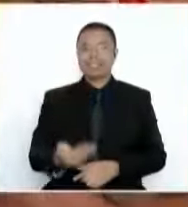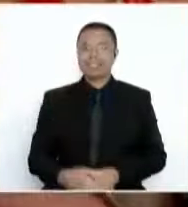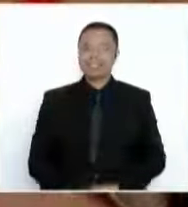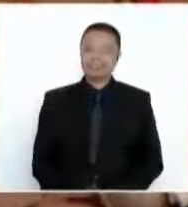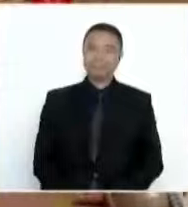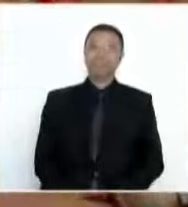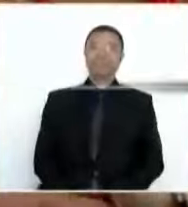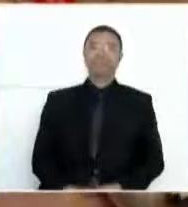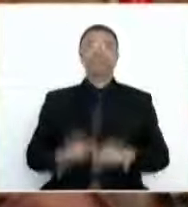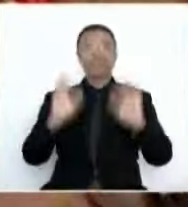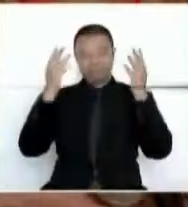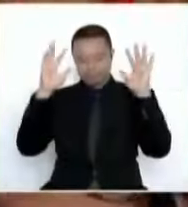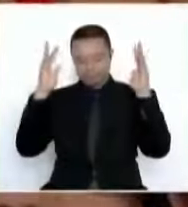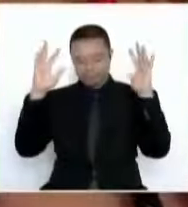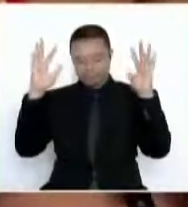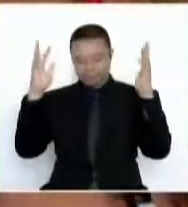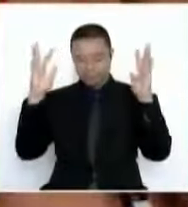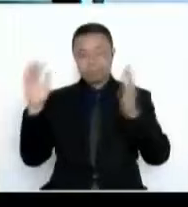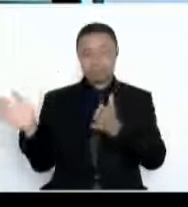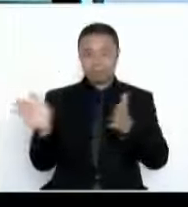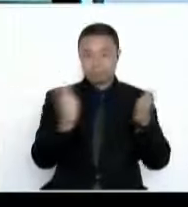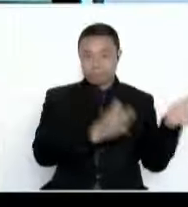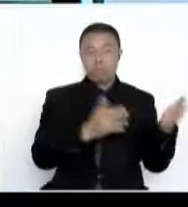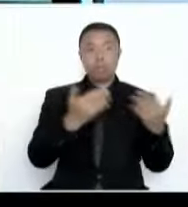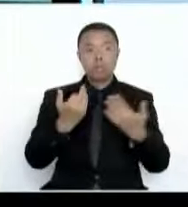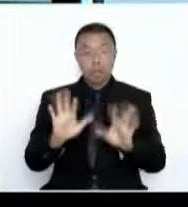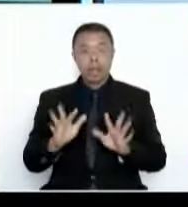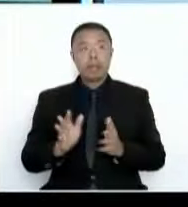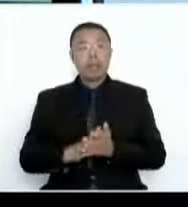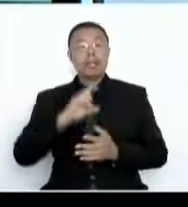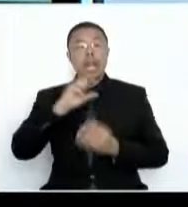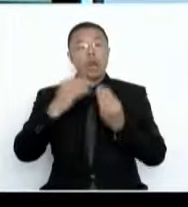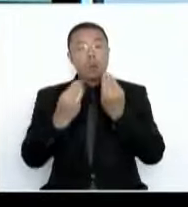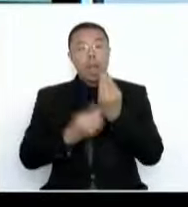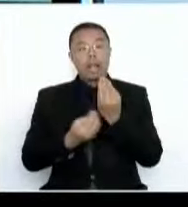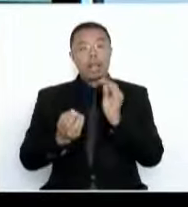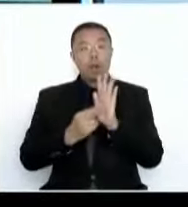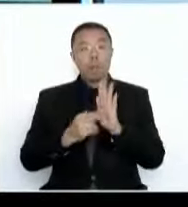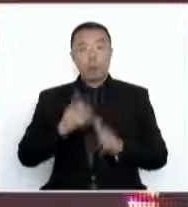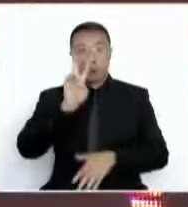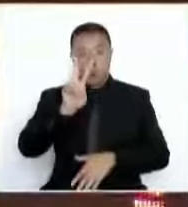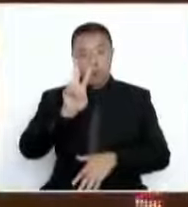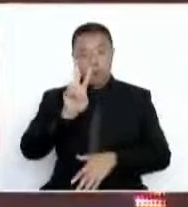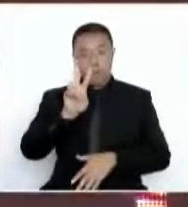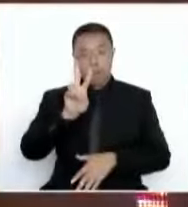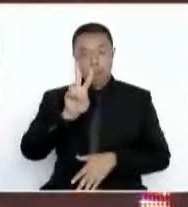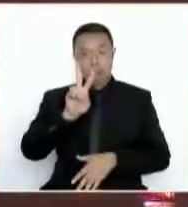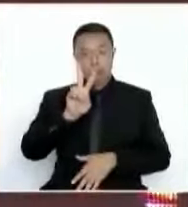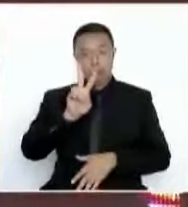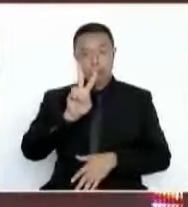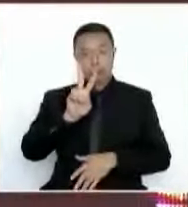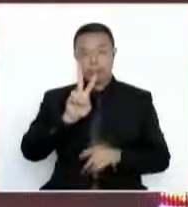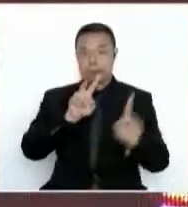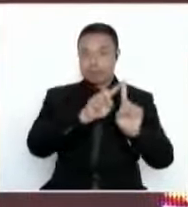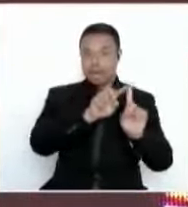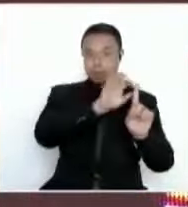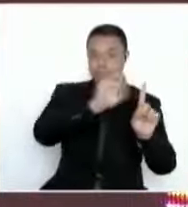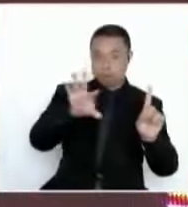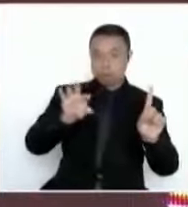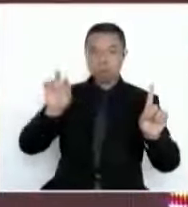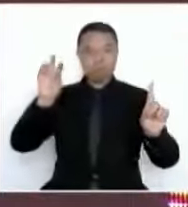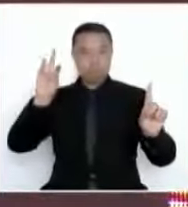terima kasih Selanjutnya kami kembali ke calon wakil gubernur nomor urut du tenang dulu boleh mohon